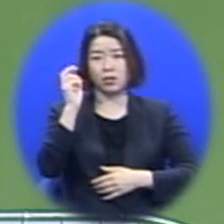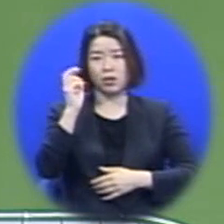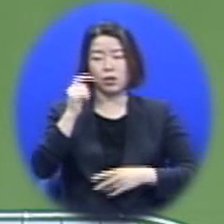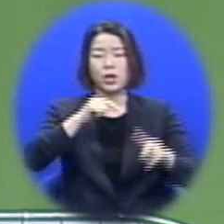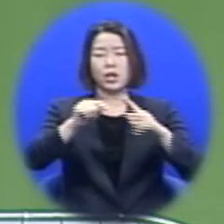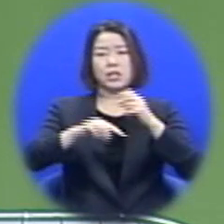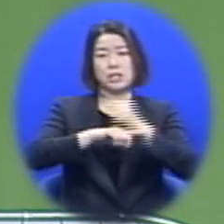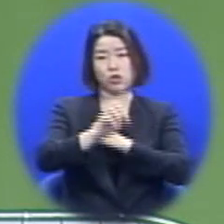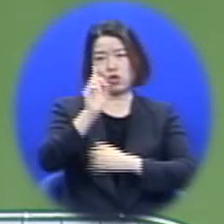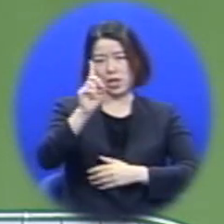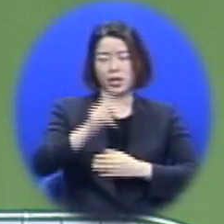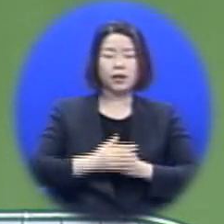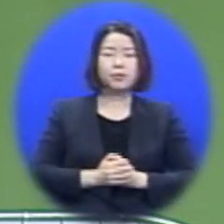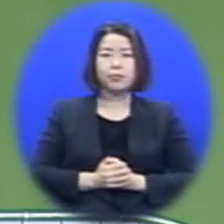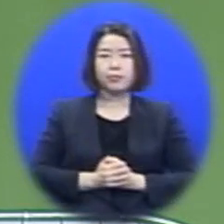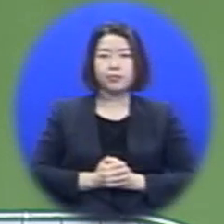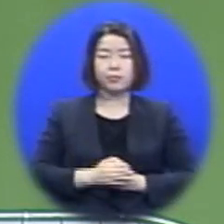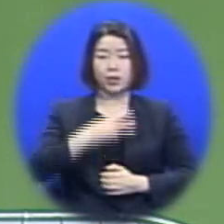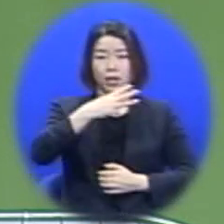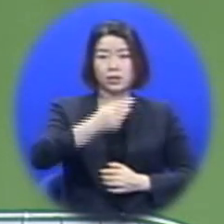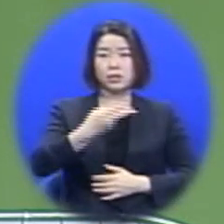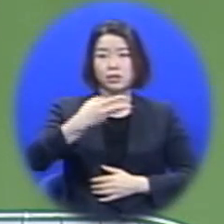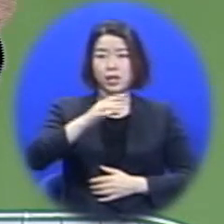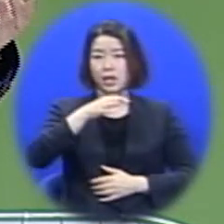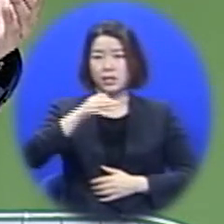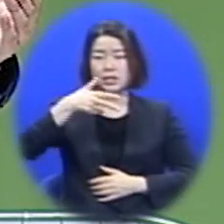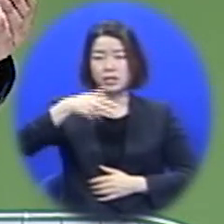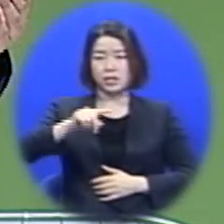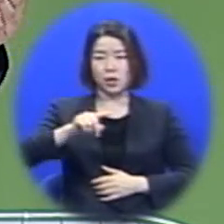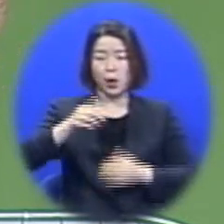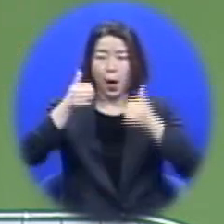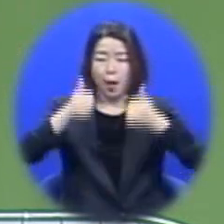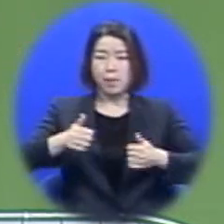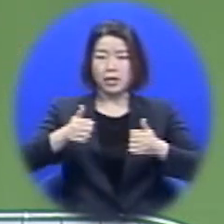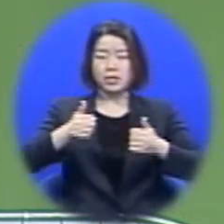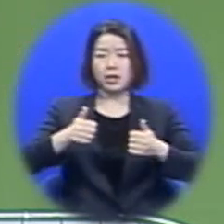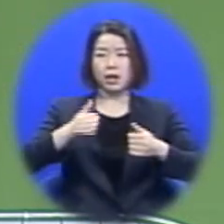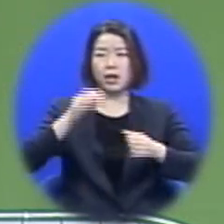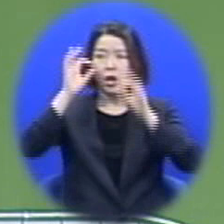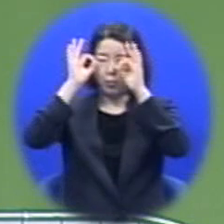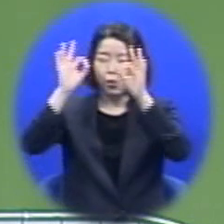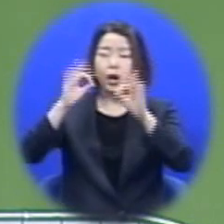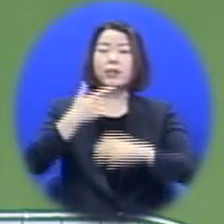하나입니다. 트레이저 판사가 보았던 하나님의 은혜,